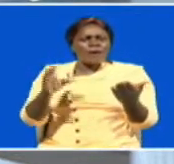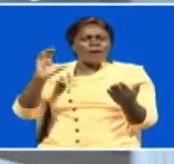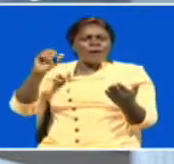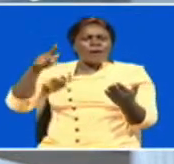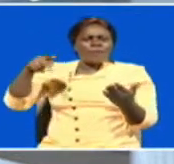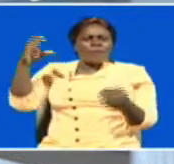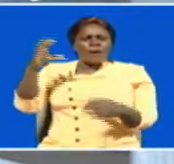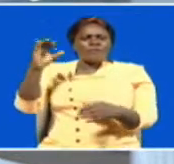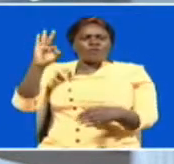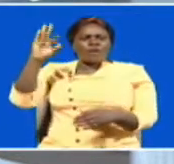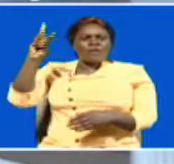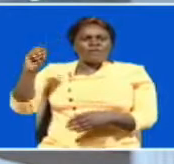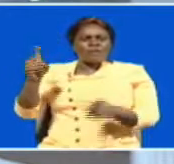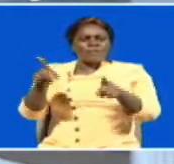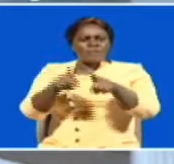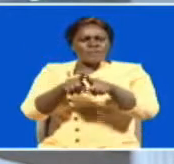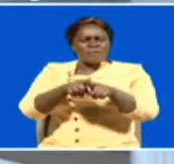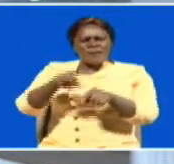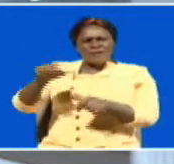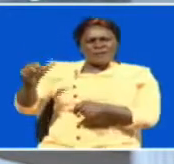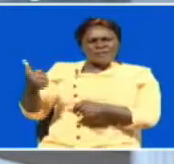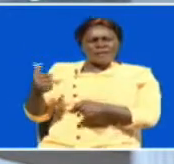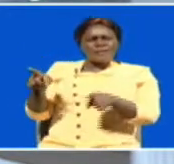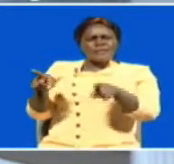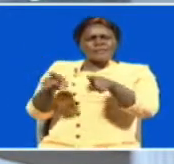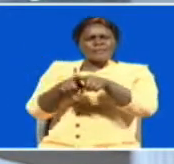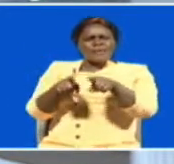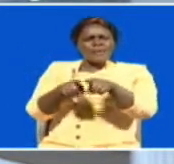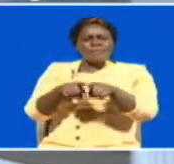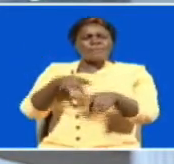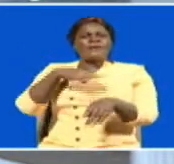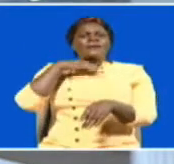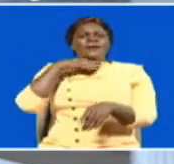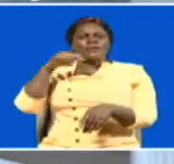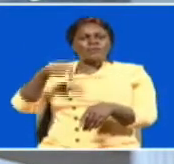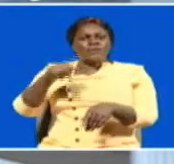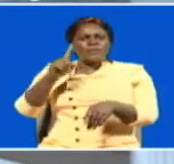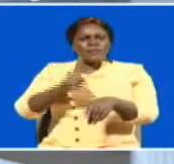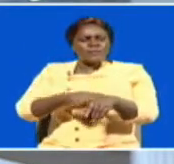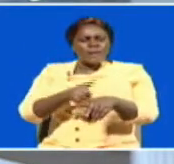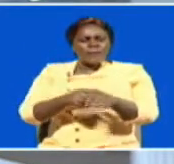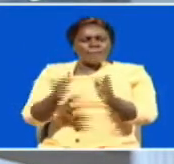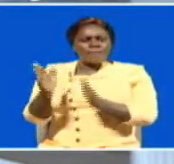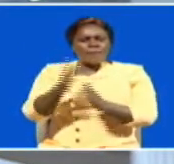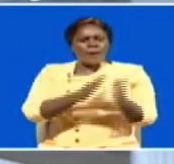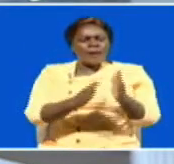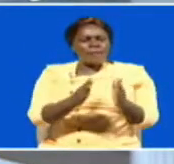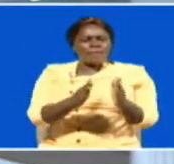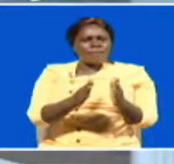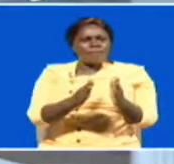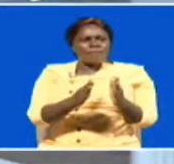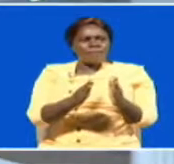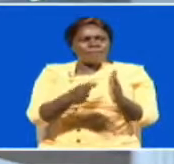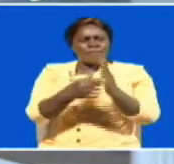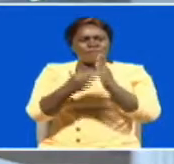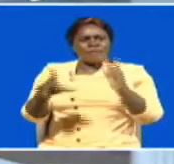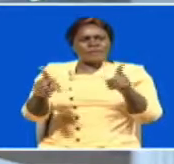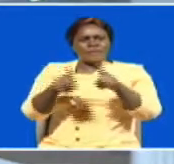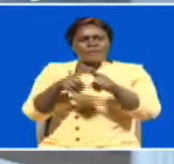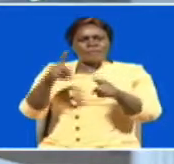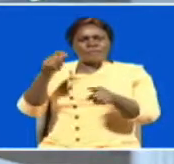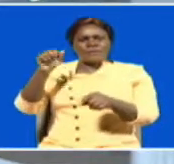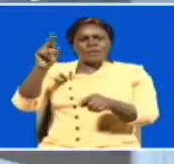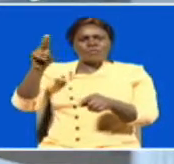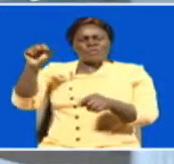Capital FM pamoja naye Kibwana Onguso ambaye pia amefariki hii leo. Alikuwa mtayarishaji wa vipindi maarufu nchini kama vile